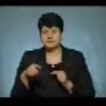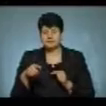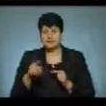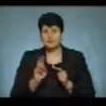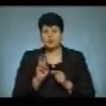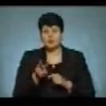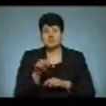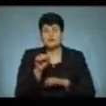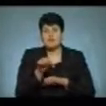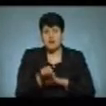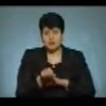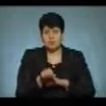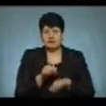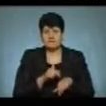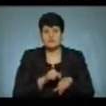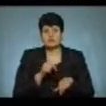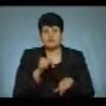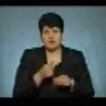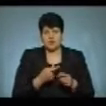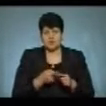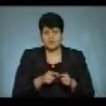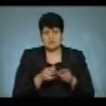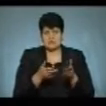виходячи на балкон я відчуваю це. І